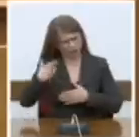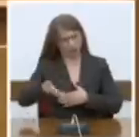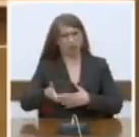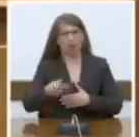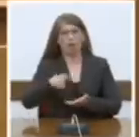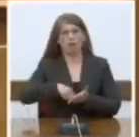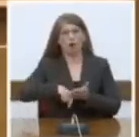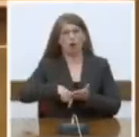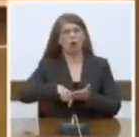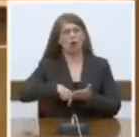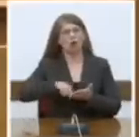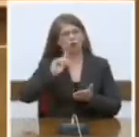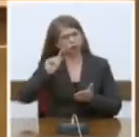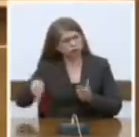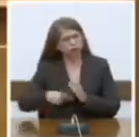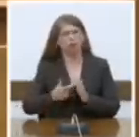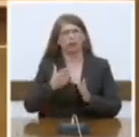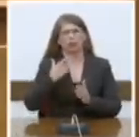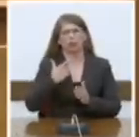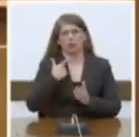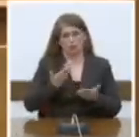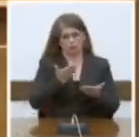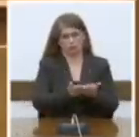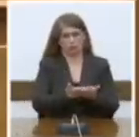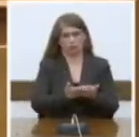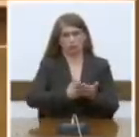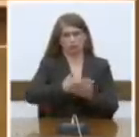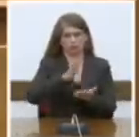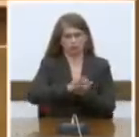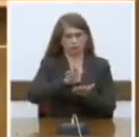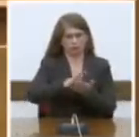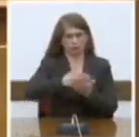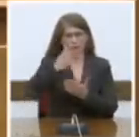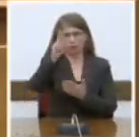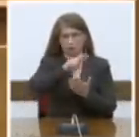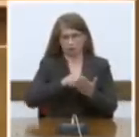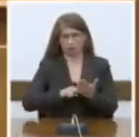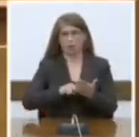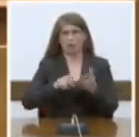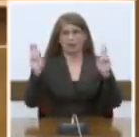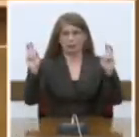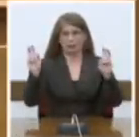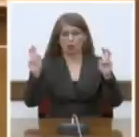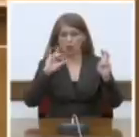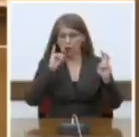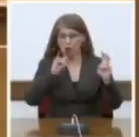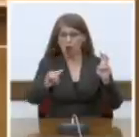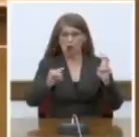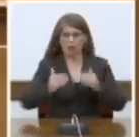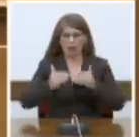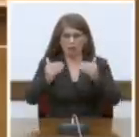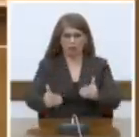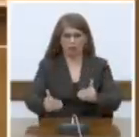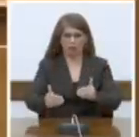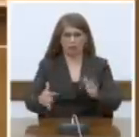φοροδιαφυγή. Καταθέτω λοιπόν ένα δημοσίευμα, σε έκανε ιδιαίτερη εντύπωση, λέω τον τίτλο μόνο. Οριστική αναβολή για τη σύνδαση ταμιακών μηχανών